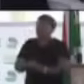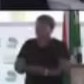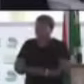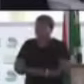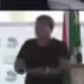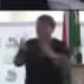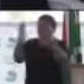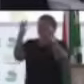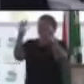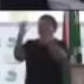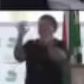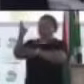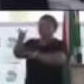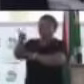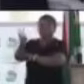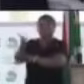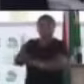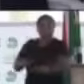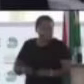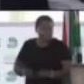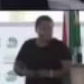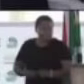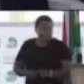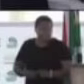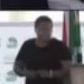nikushayele izandla futhi